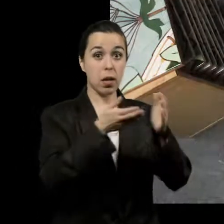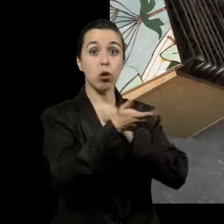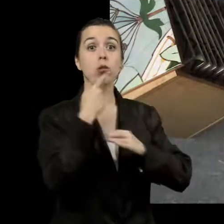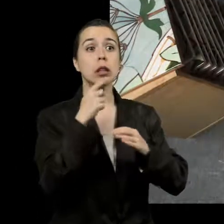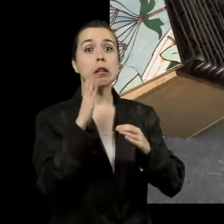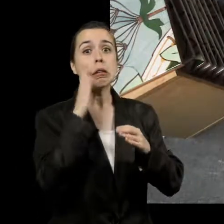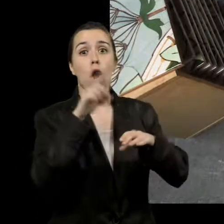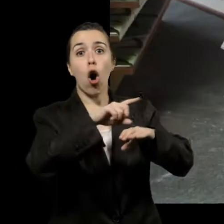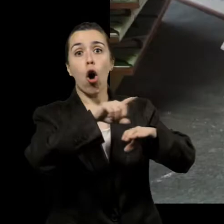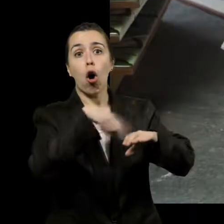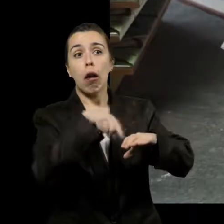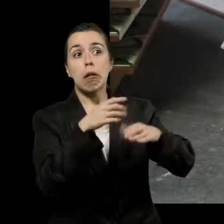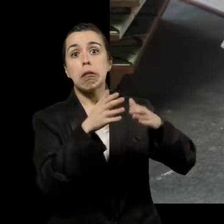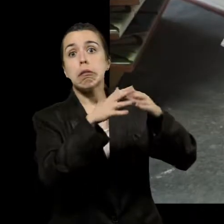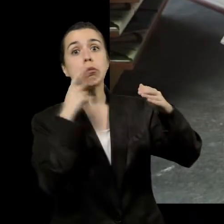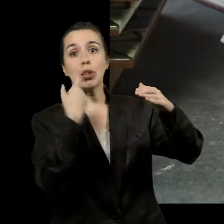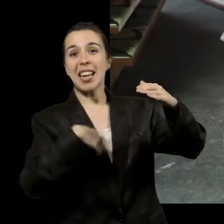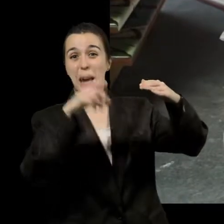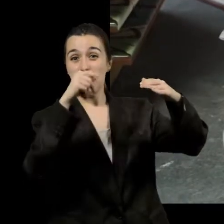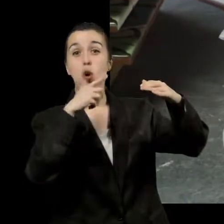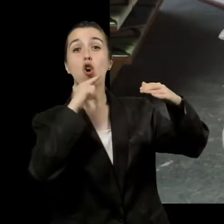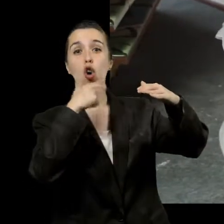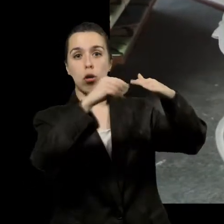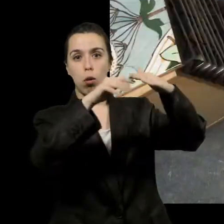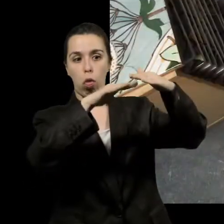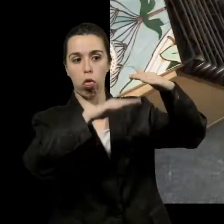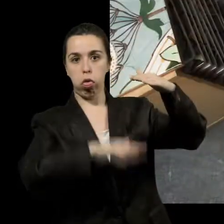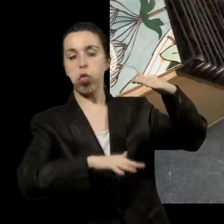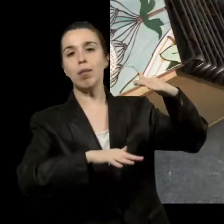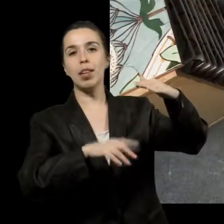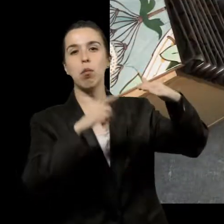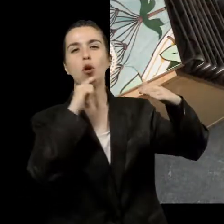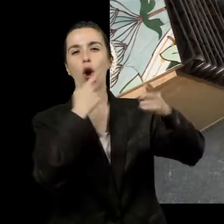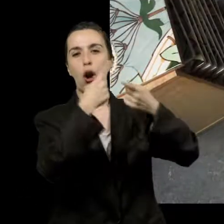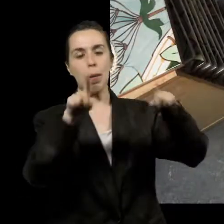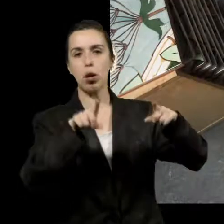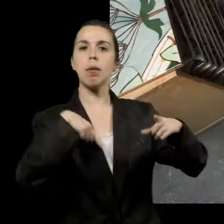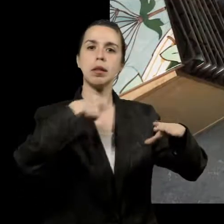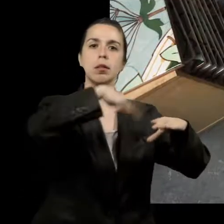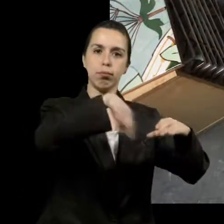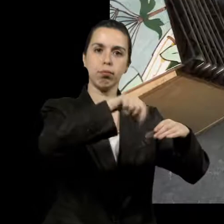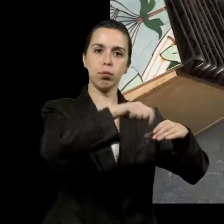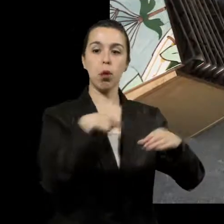tot el procés, ja que el color tendeix a baixar al fons del pot i això crearia canvis de tonalitats.